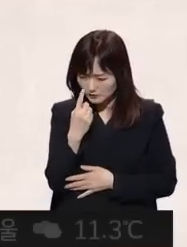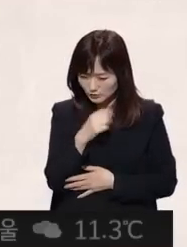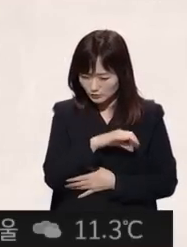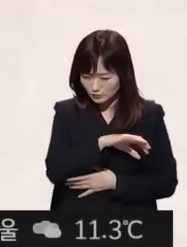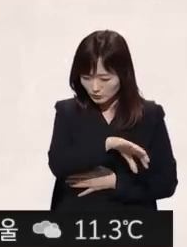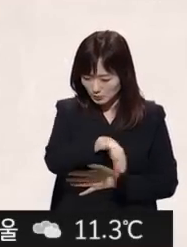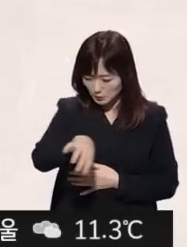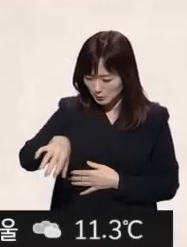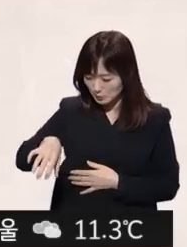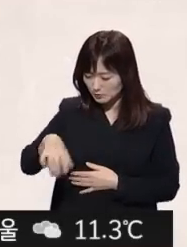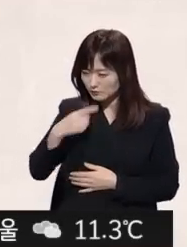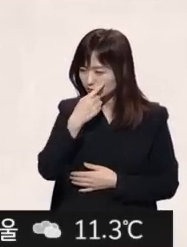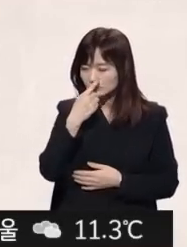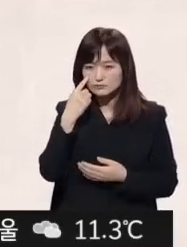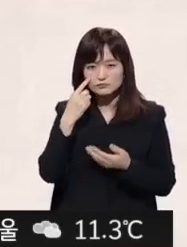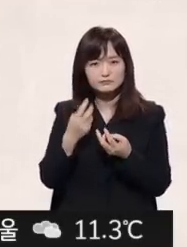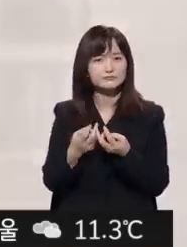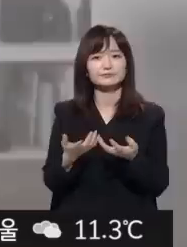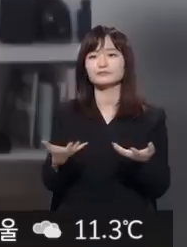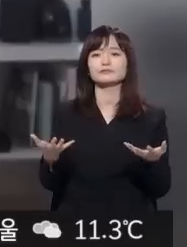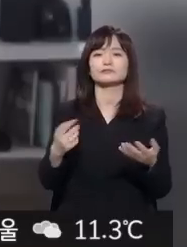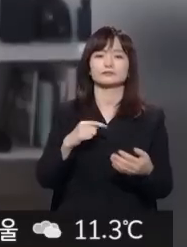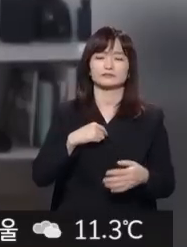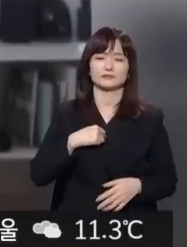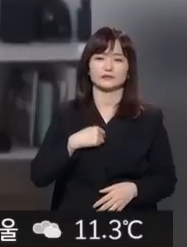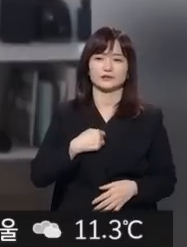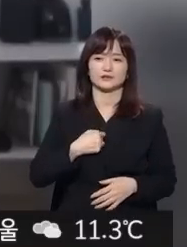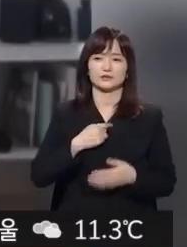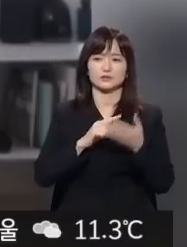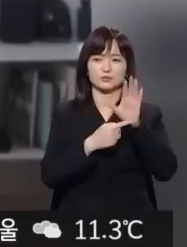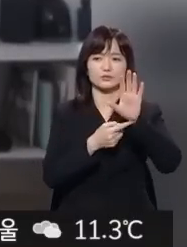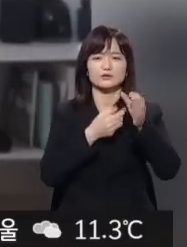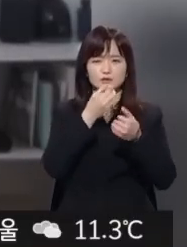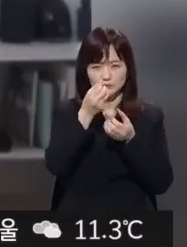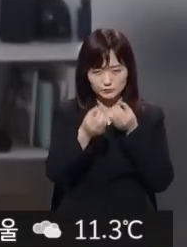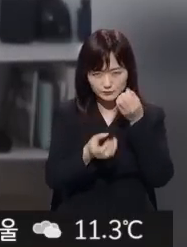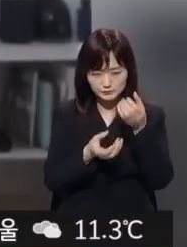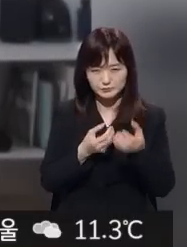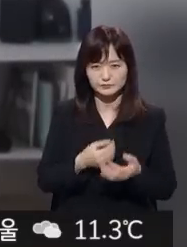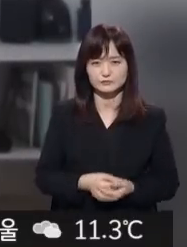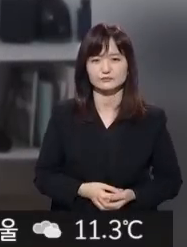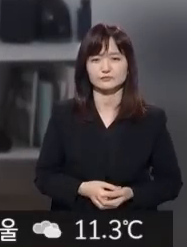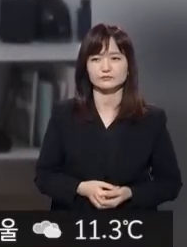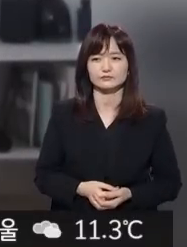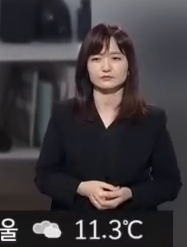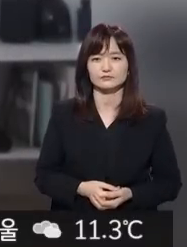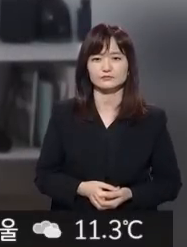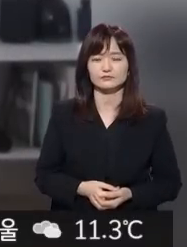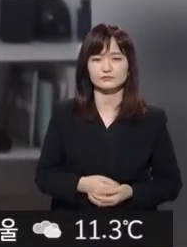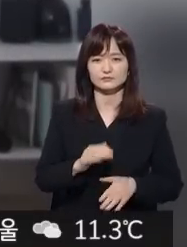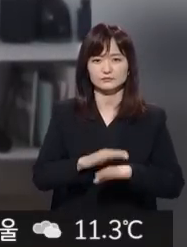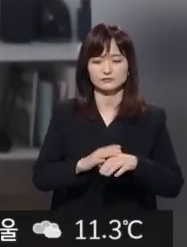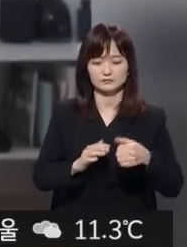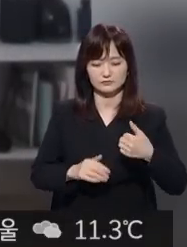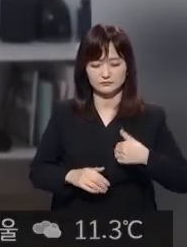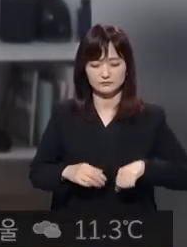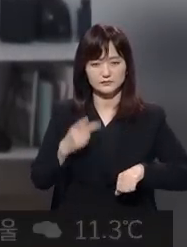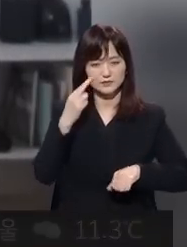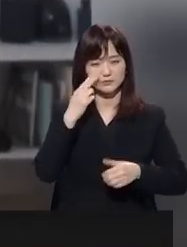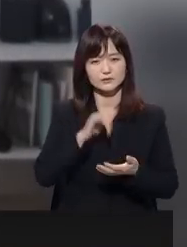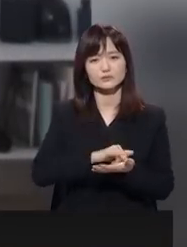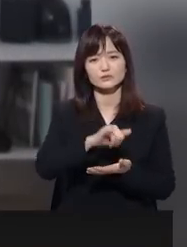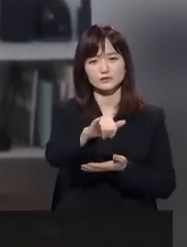흘러갔다이 부분을 증명할 수가 없어서 자신이 공개적으로 폭로를 하는 거라고 주장을 했습니다 또 전두화씨의 손주들이 모두 미국에서